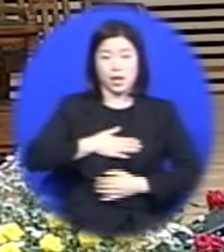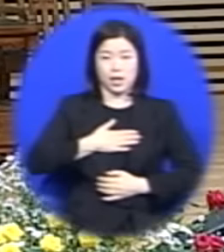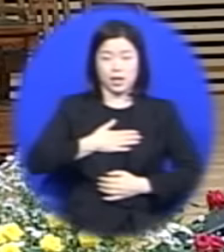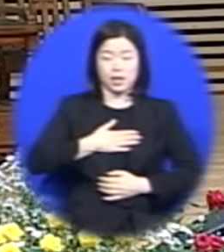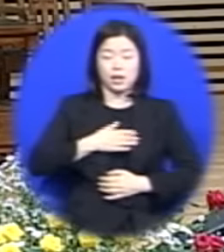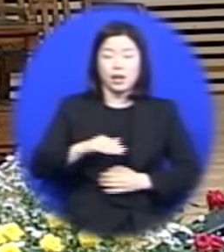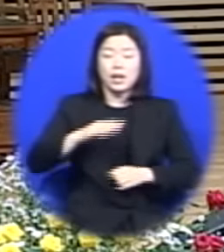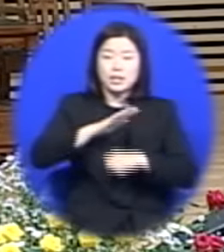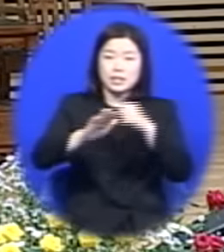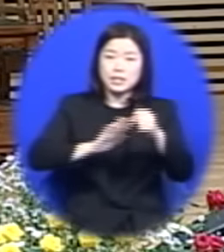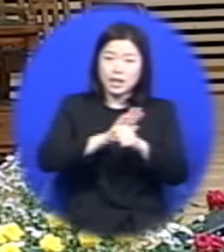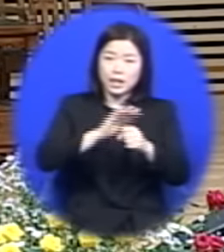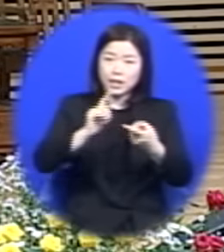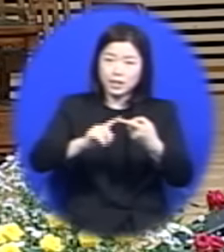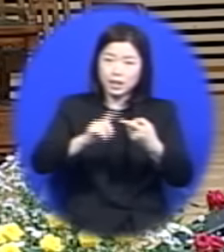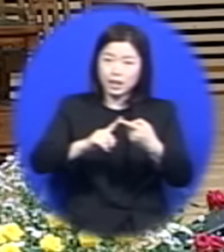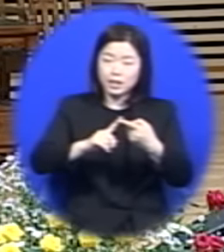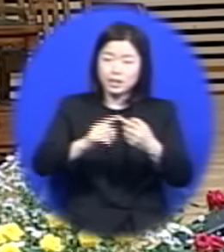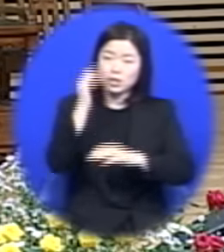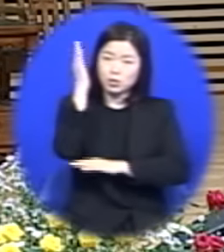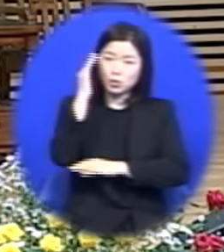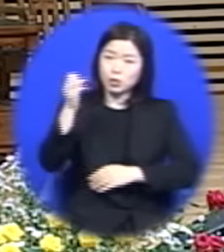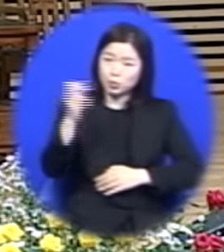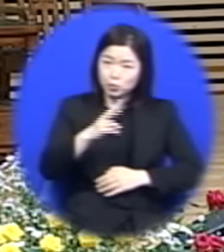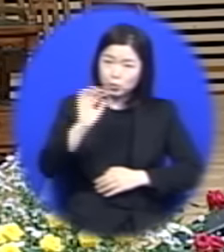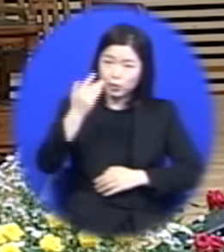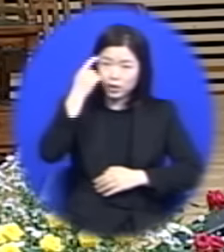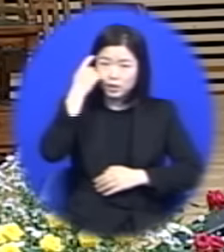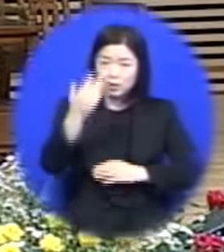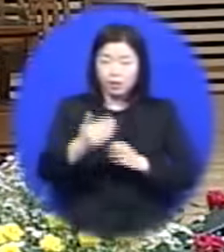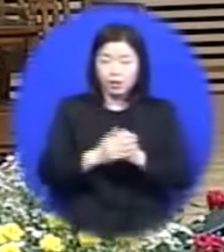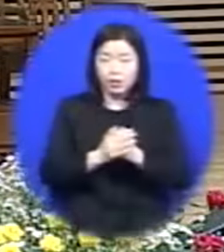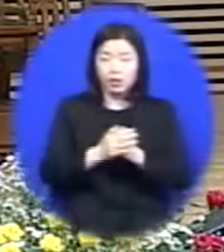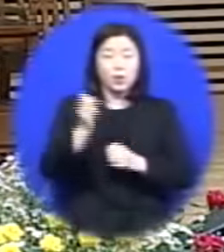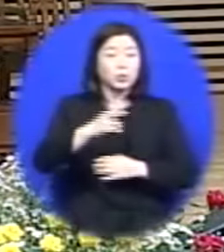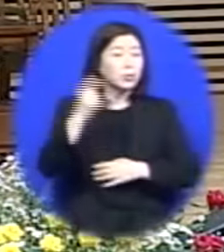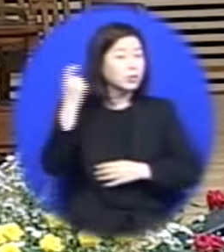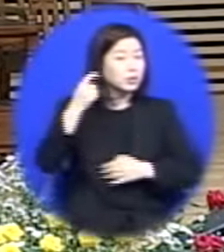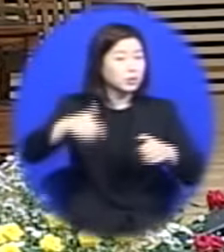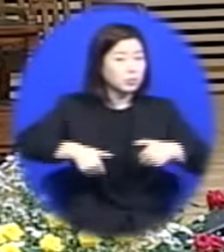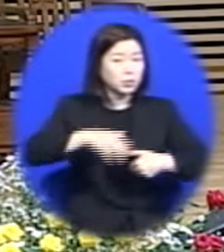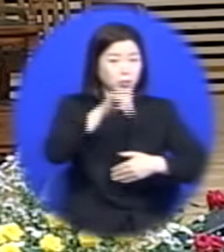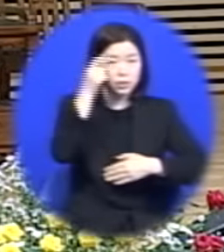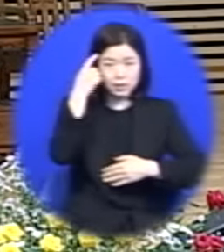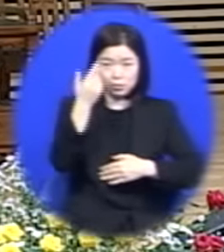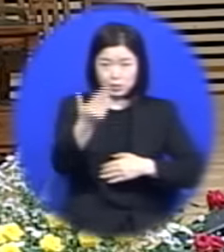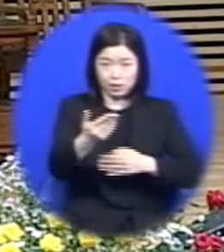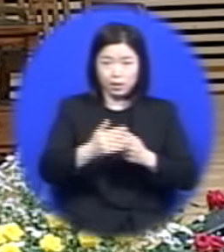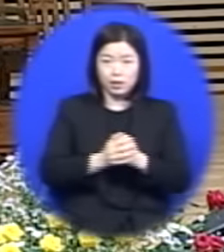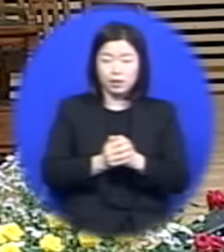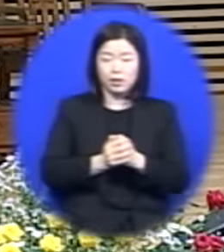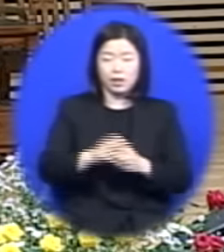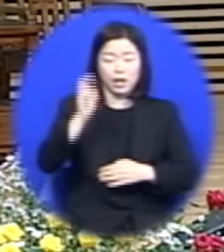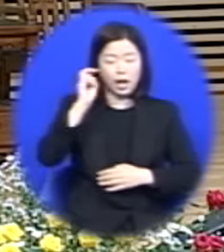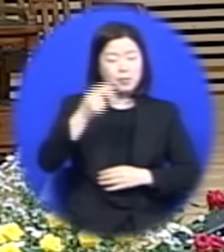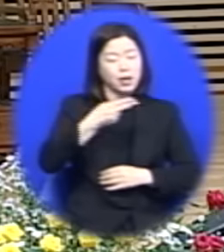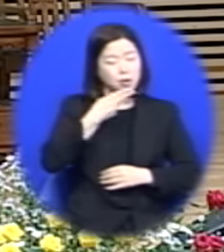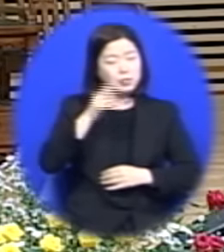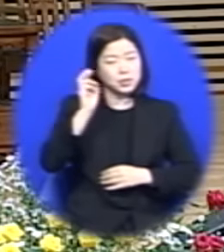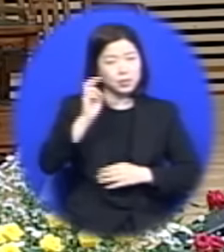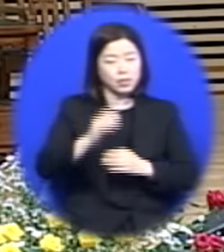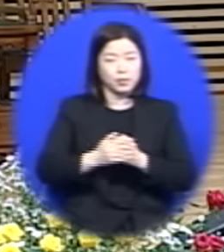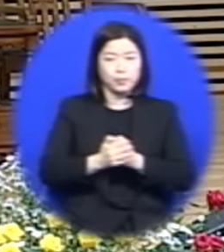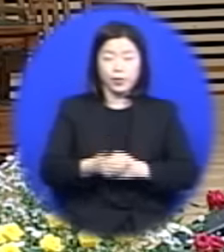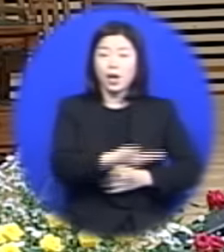대한 설교를 또 해야 될 필요가 있습니까? 여러분은 또 들으실 필요가 있습니까? 아마 없으실 거예요.